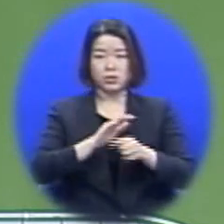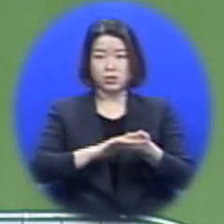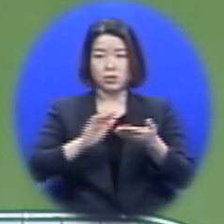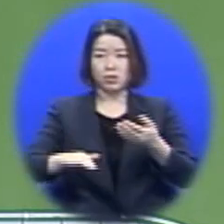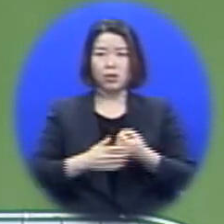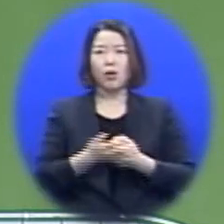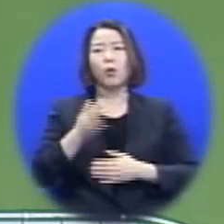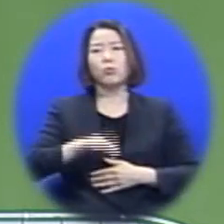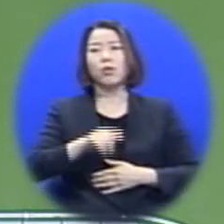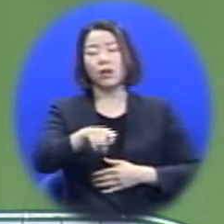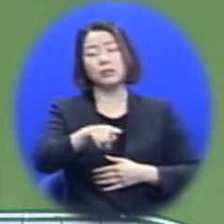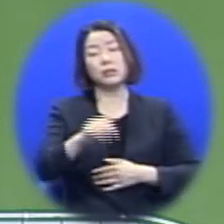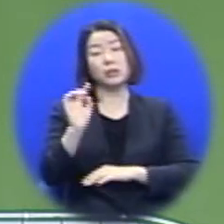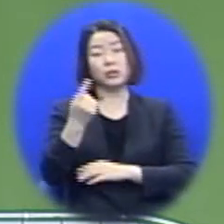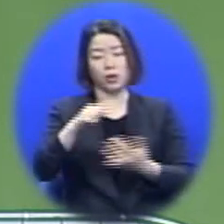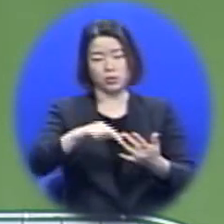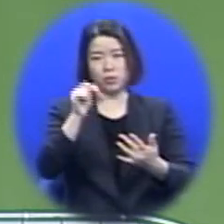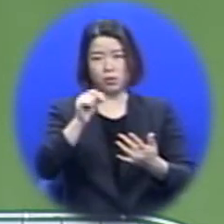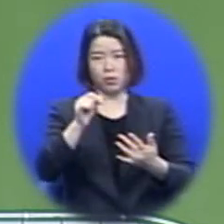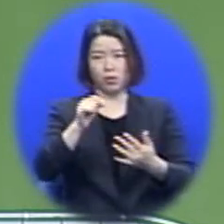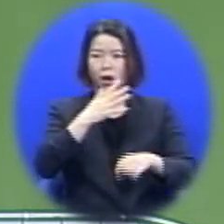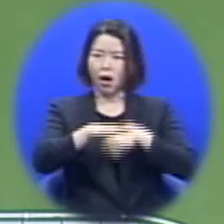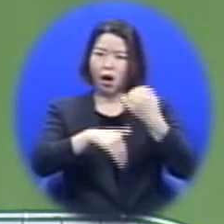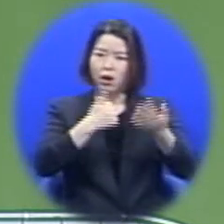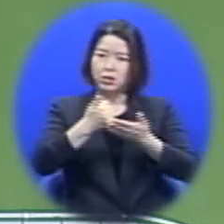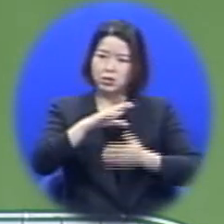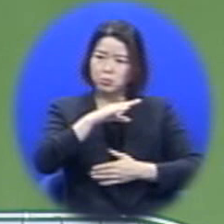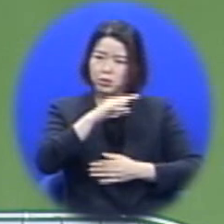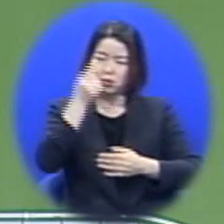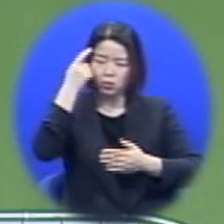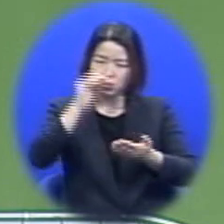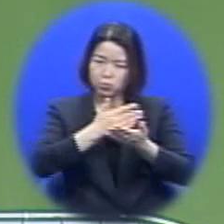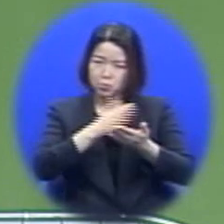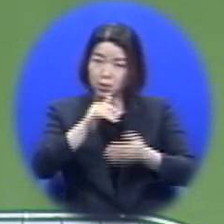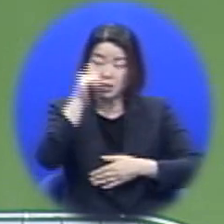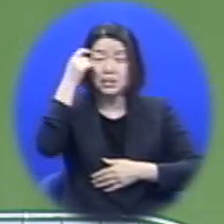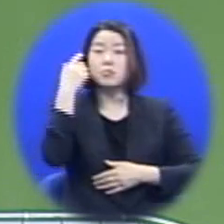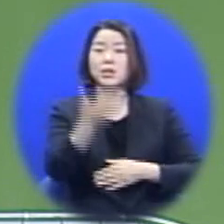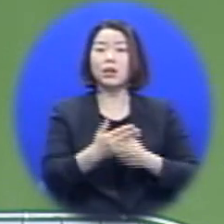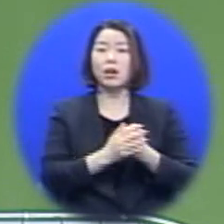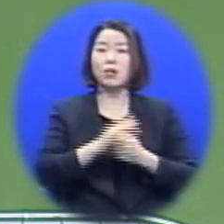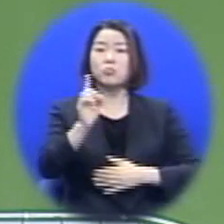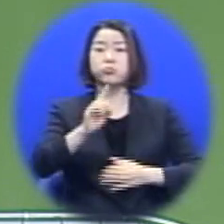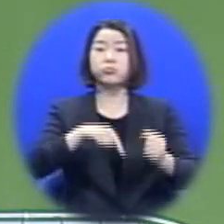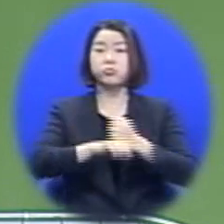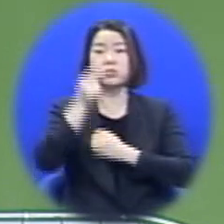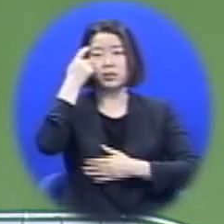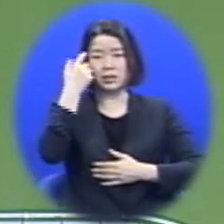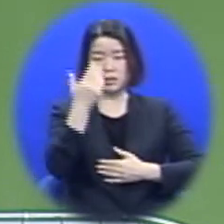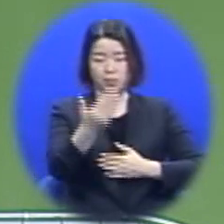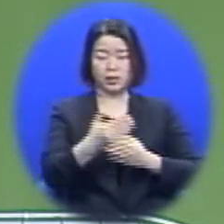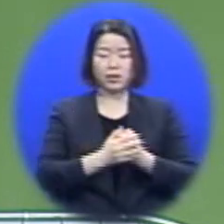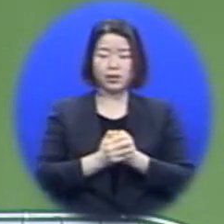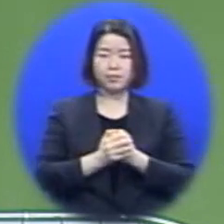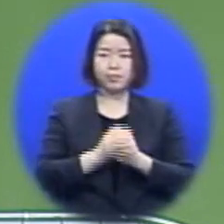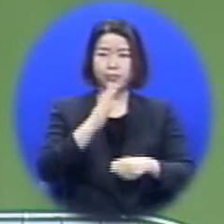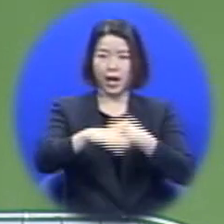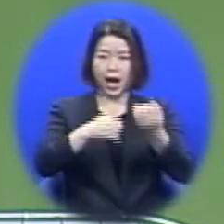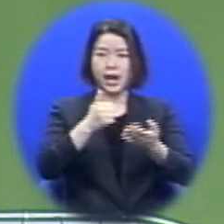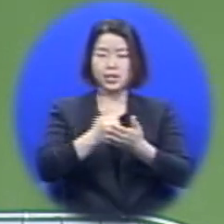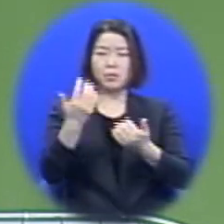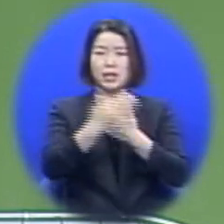있으신 겁니까? 그럼 이거 뭘 이야기하는 거죠? 하나님의 은혜를 말해주는